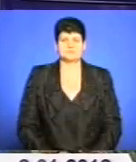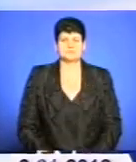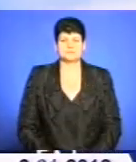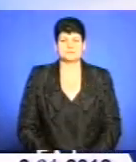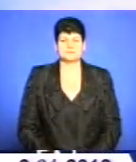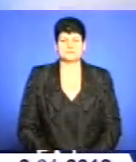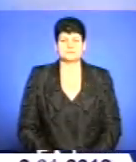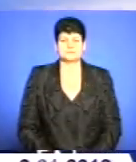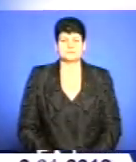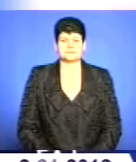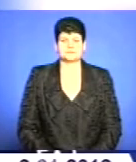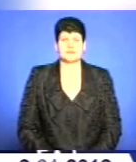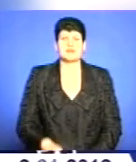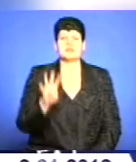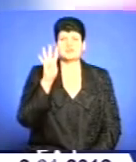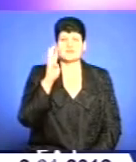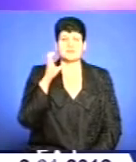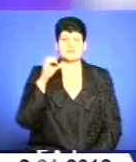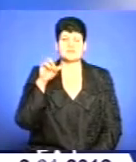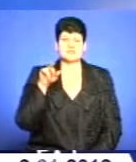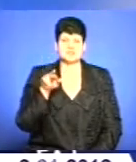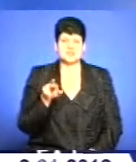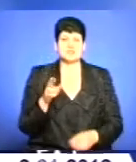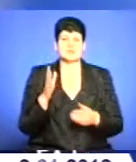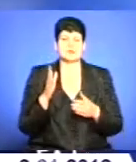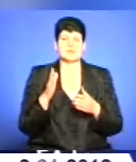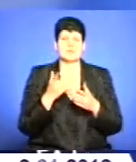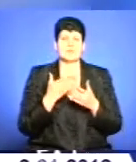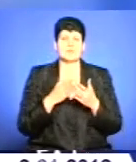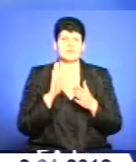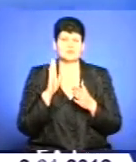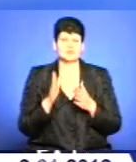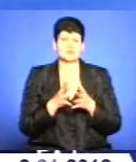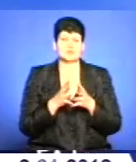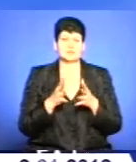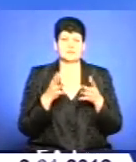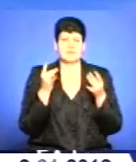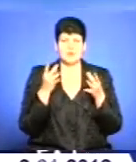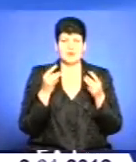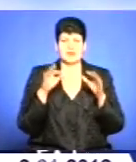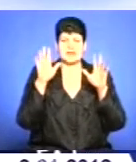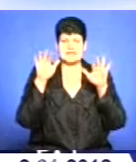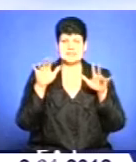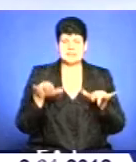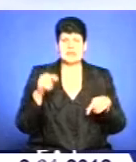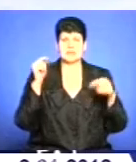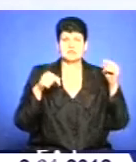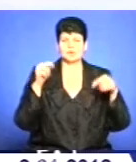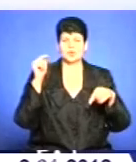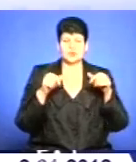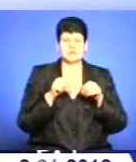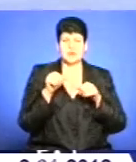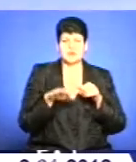телефоном. 4 січня вночі та вранці помірний, а вдень невеликий мокрий сніг та дощ. На